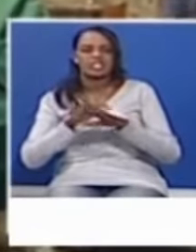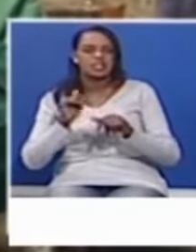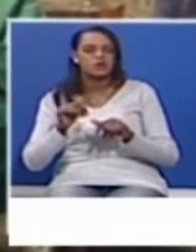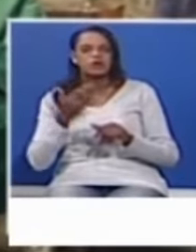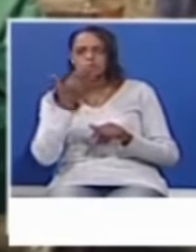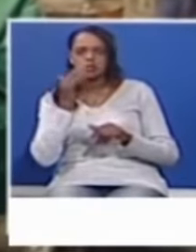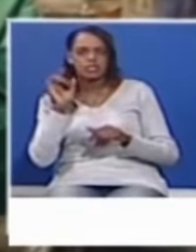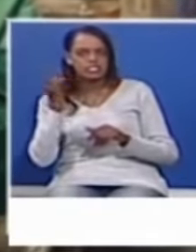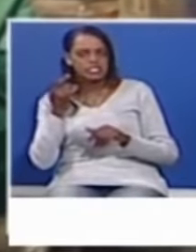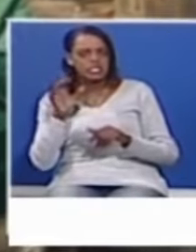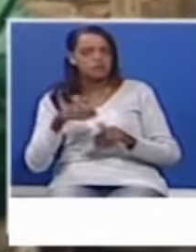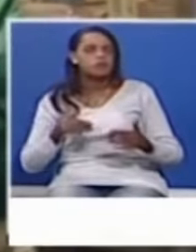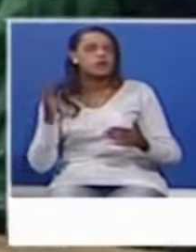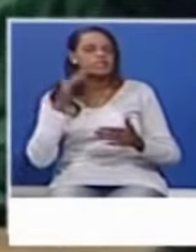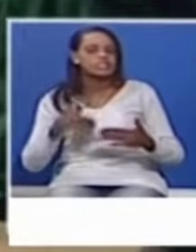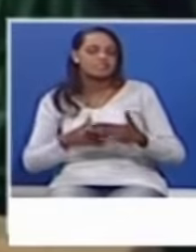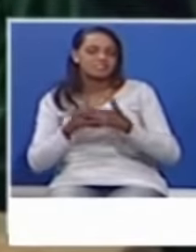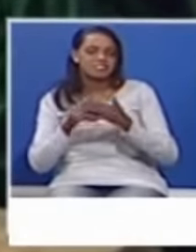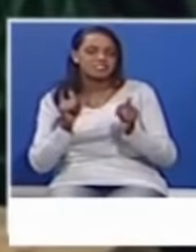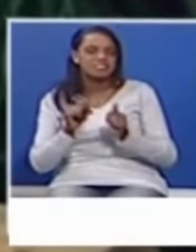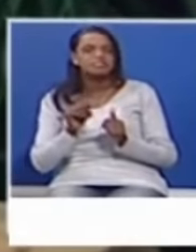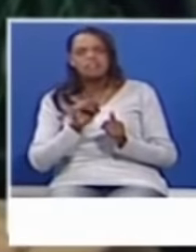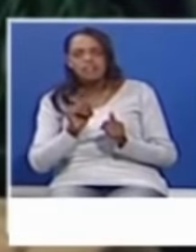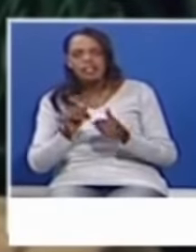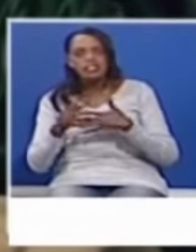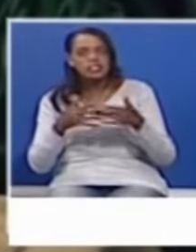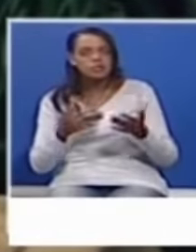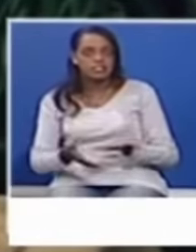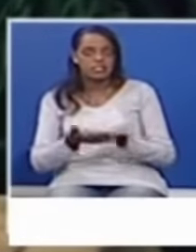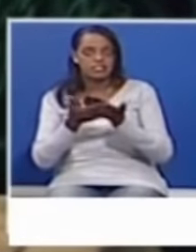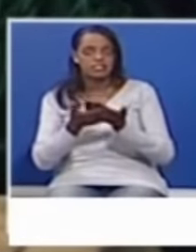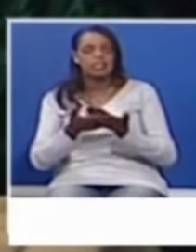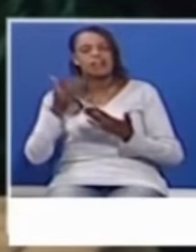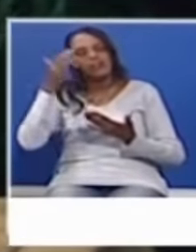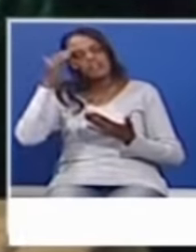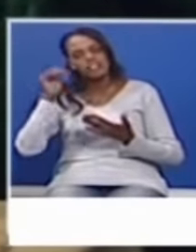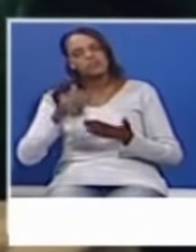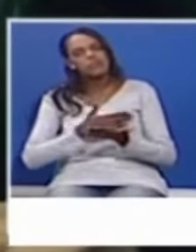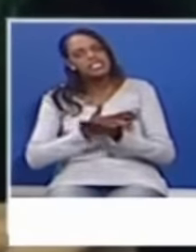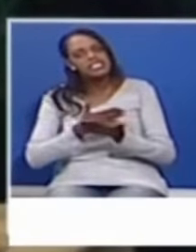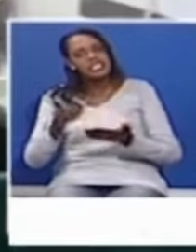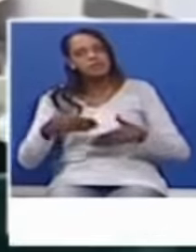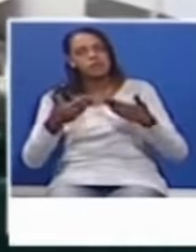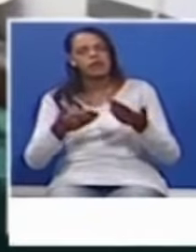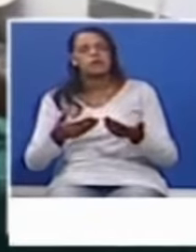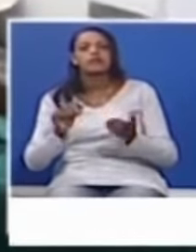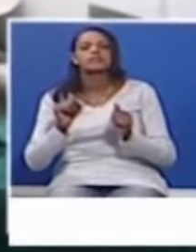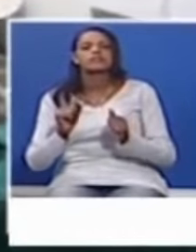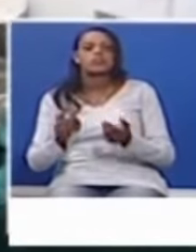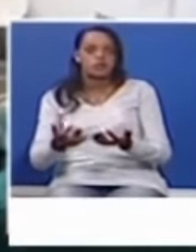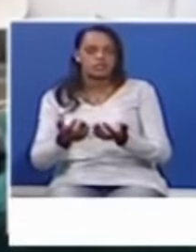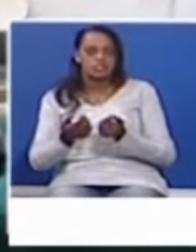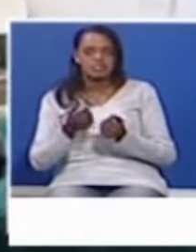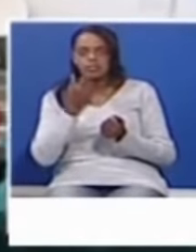ዜጋታት ንክትወልድ ብፍላይ ኣብ እዋን ጥንሲ ኣድላይ ክትትልን ጥንቃቐን ክትገብር ዝሕግዙ ሞያዊ ሓበሬታታት ብቕጻሊ ከም ዝወሃብ ብምግላጽ ውሕስነት ቀረብ